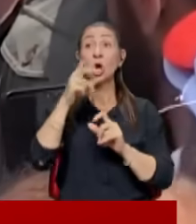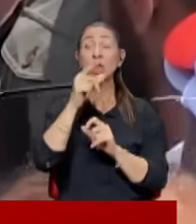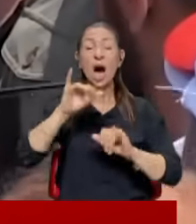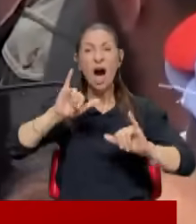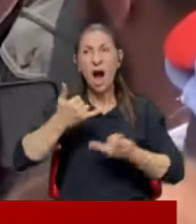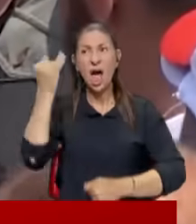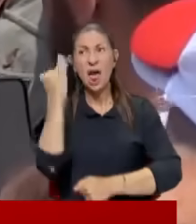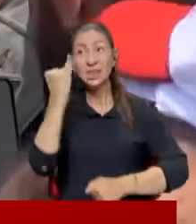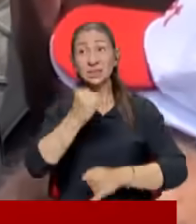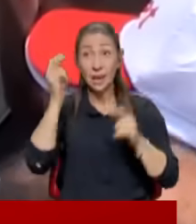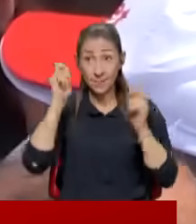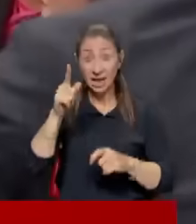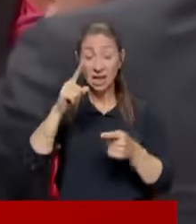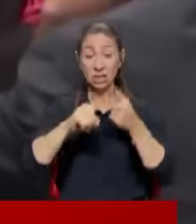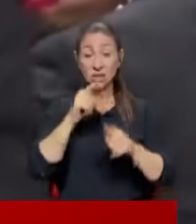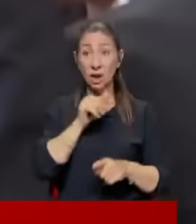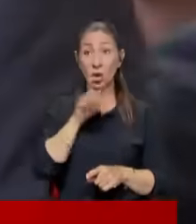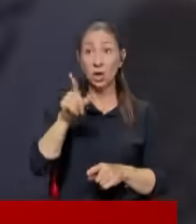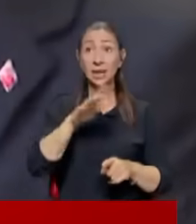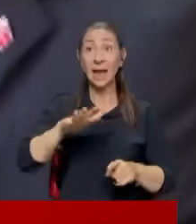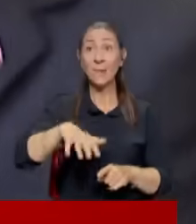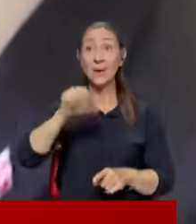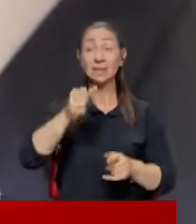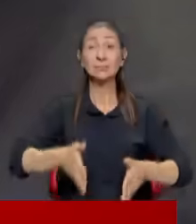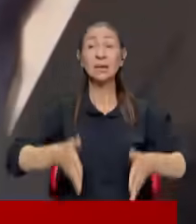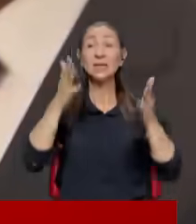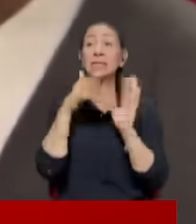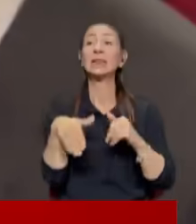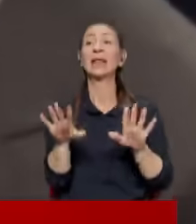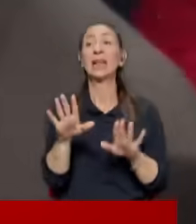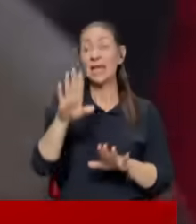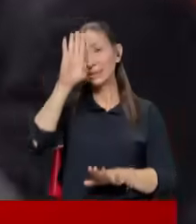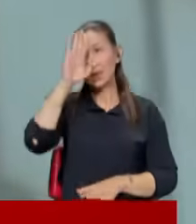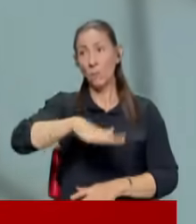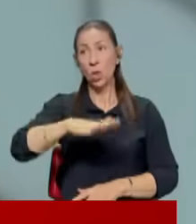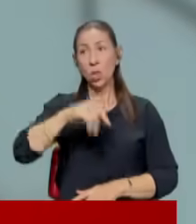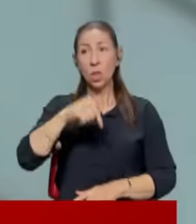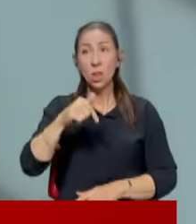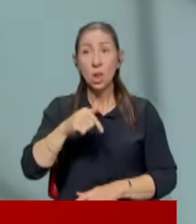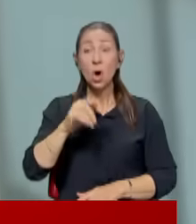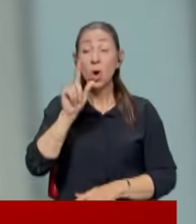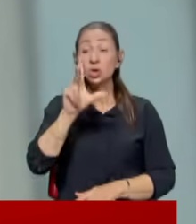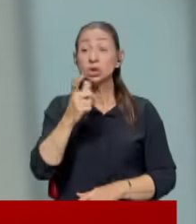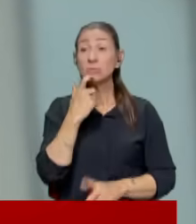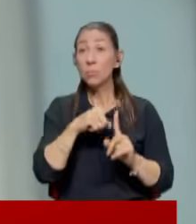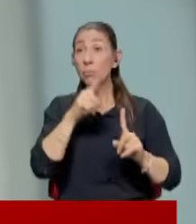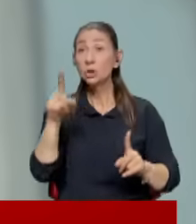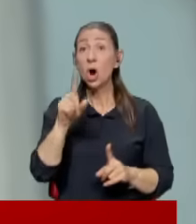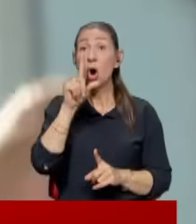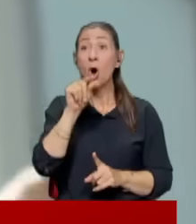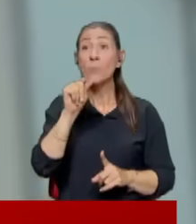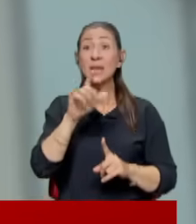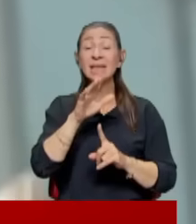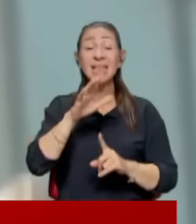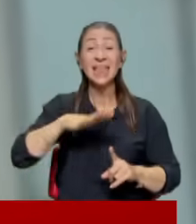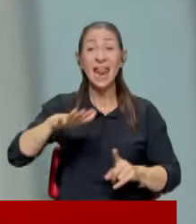ağır eleştirilerde bulunurken Kemal Kılıçdaroğlu genel merkez binasında değildi. İstanbul'daydı. 13 yıl boyunca 11